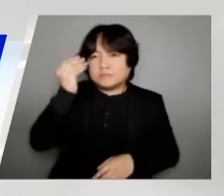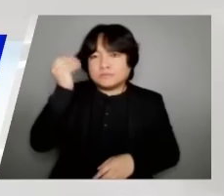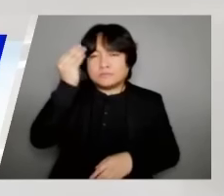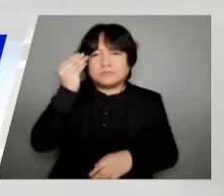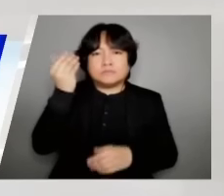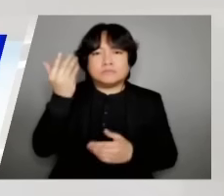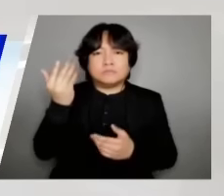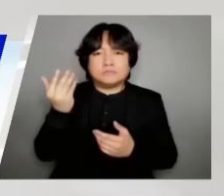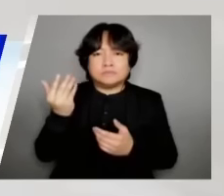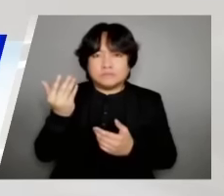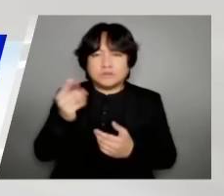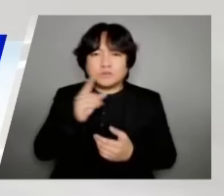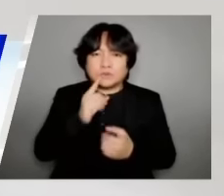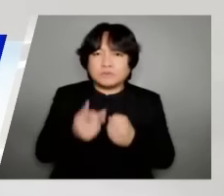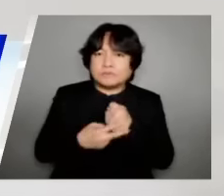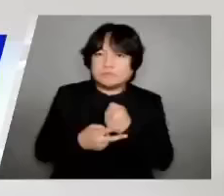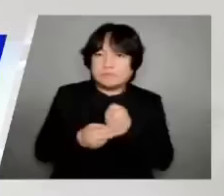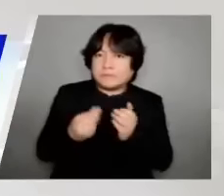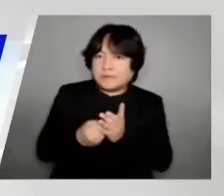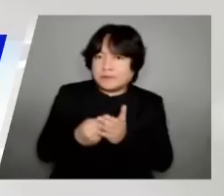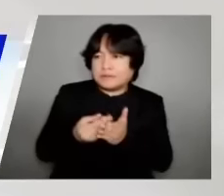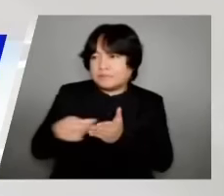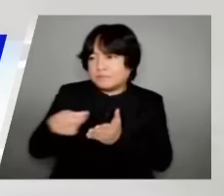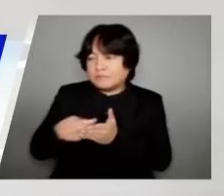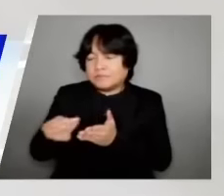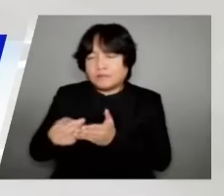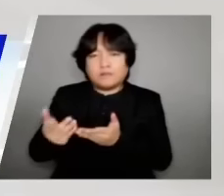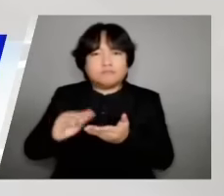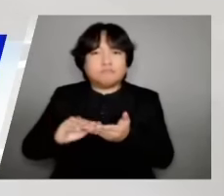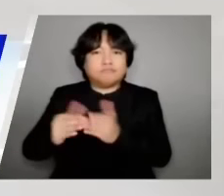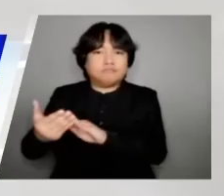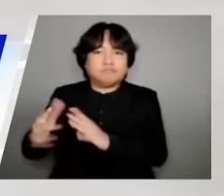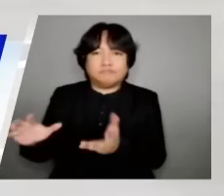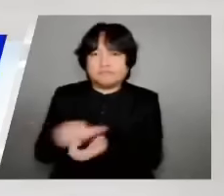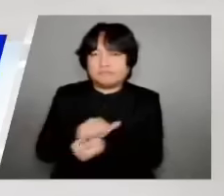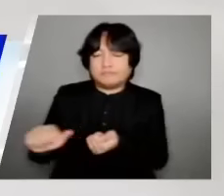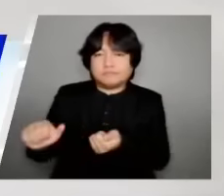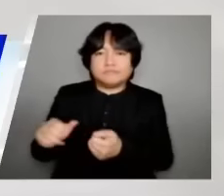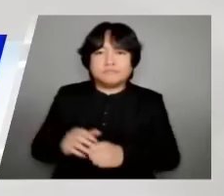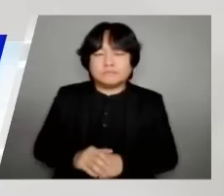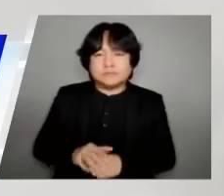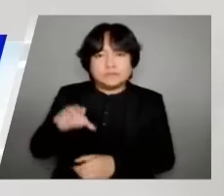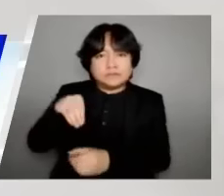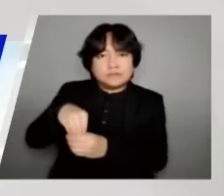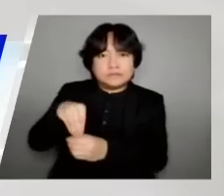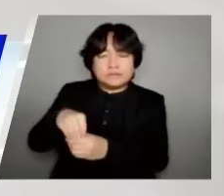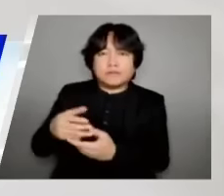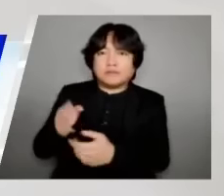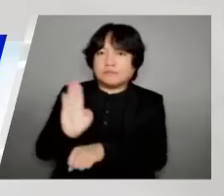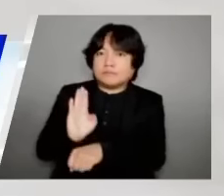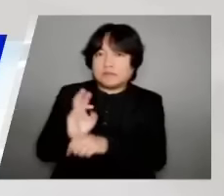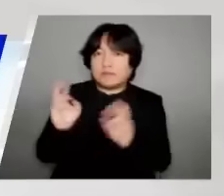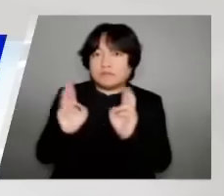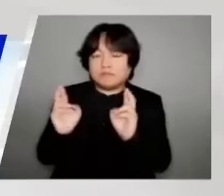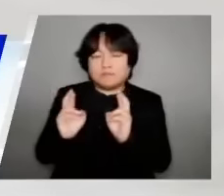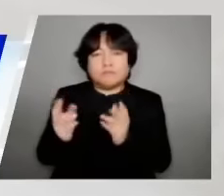unti-unti namin pinundar. Yun nga po yung nangyari. Nanood po siya ng buo. May ilang negosyo po namin, ma'am, nasa loob po ng rip.